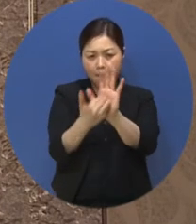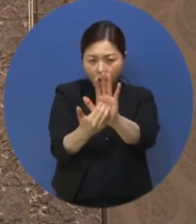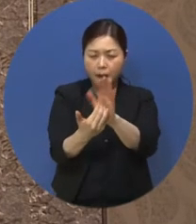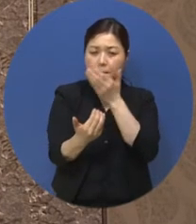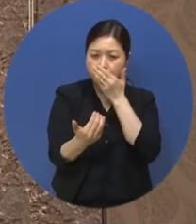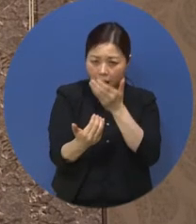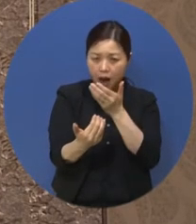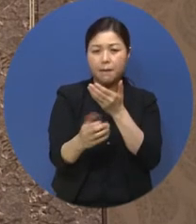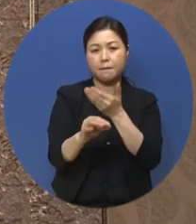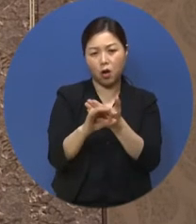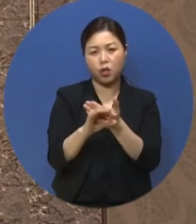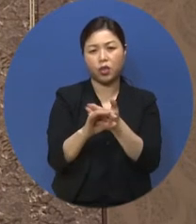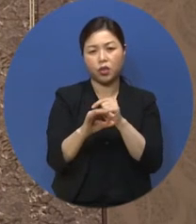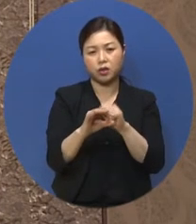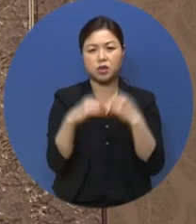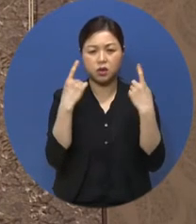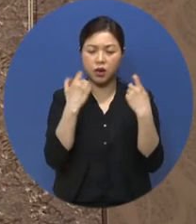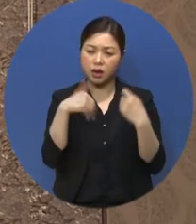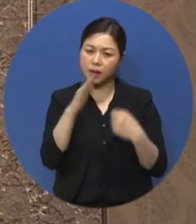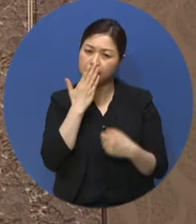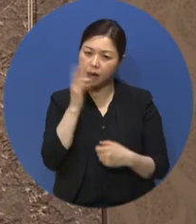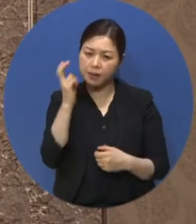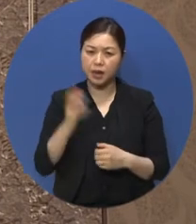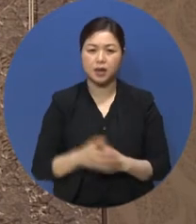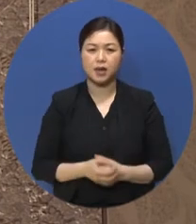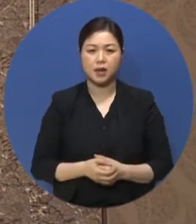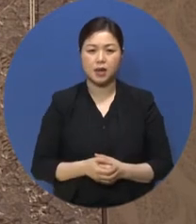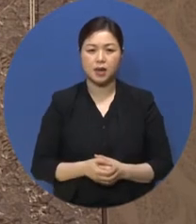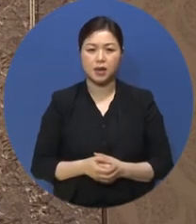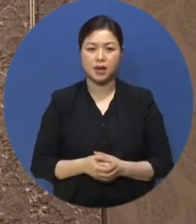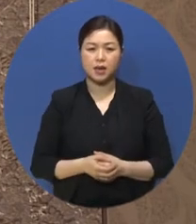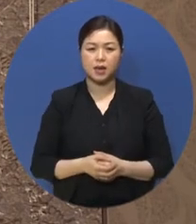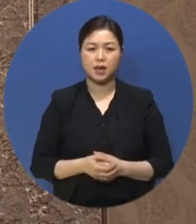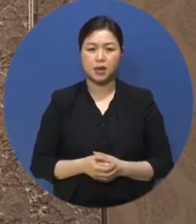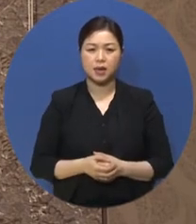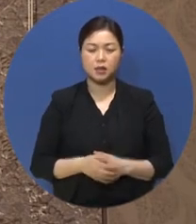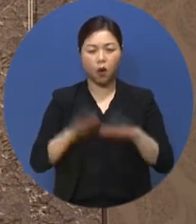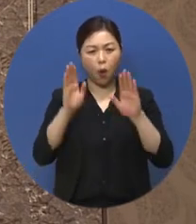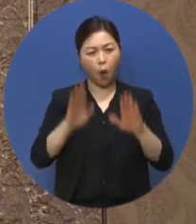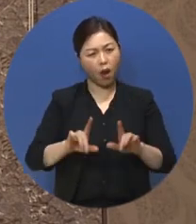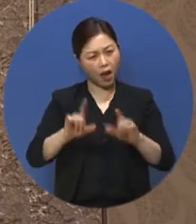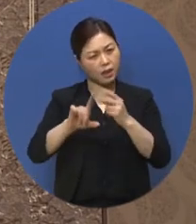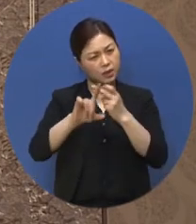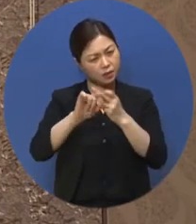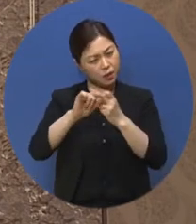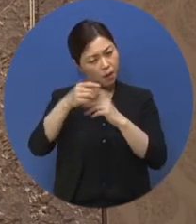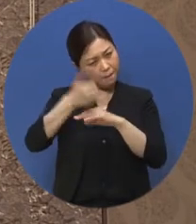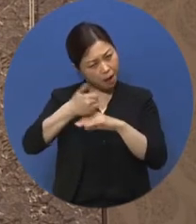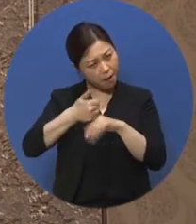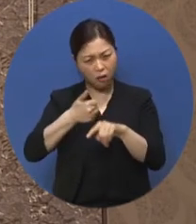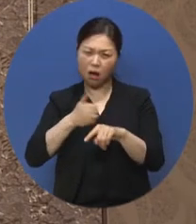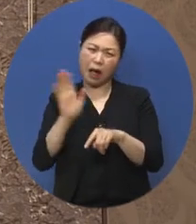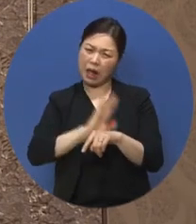이제 점점 되지 않을까. 지금 현재 말도 좀 이르다. 예, 저는 그 제 개인적인 생각이고요. 네.